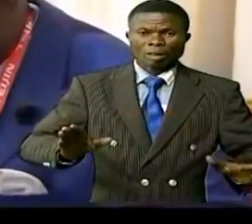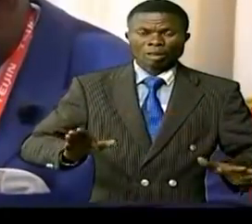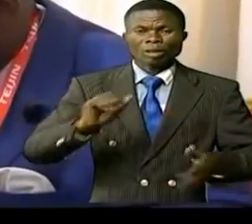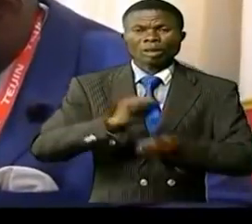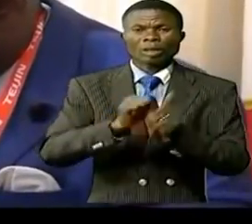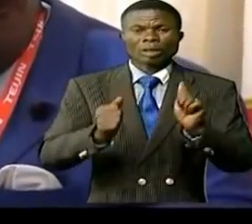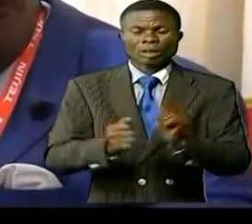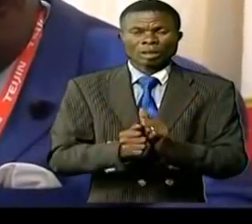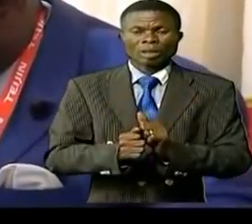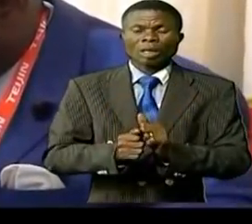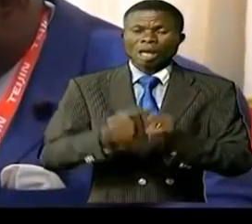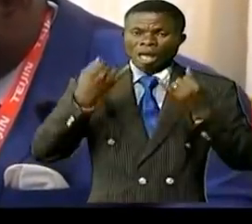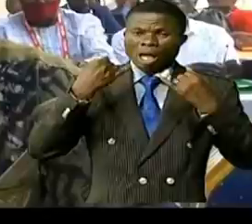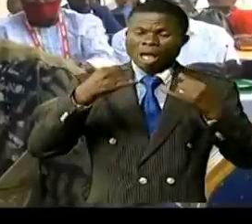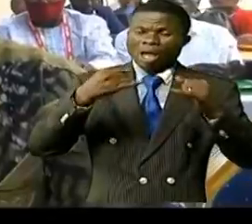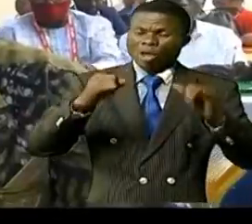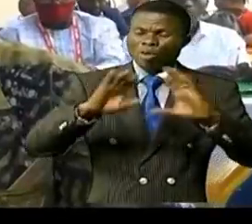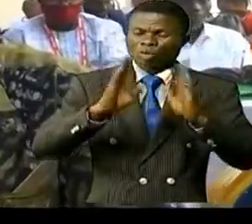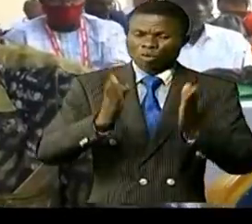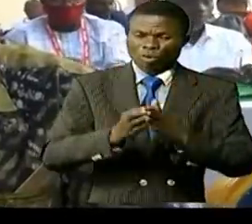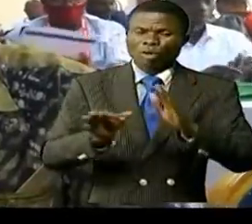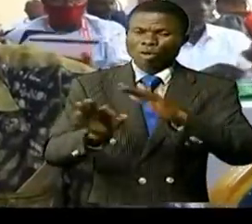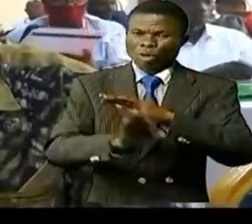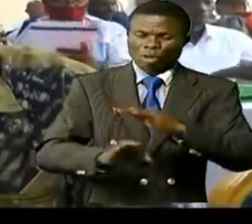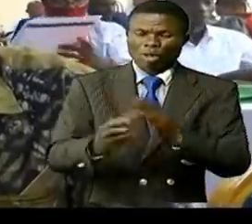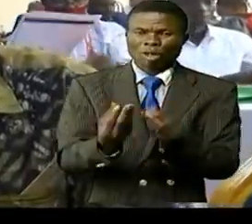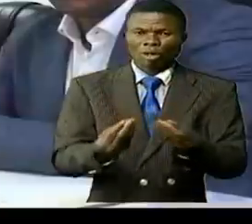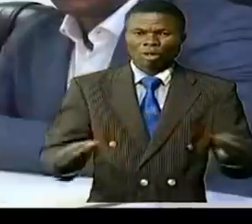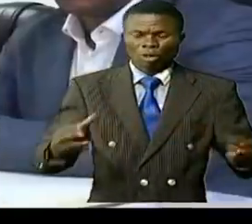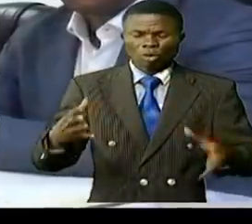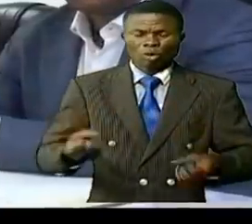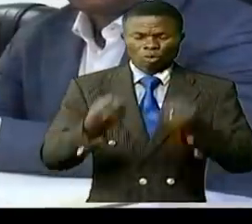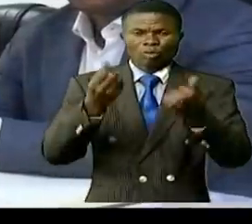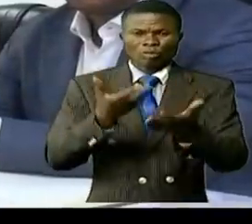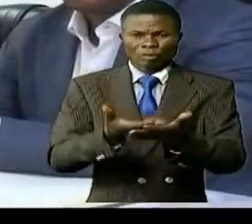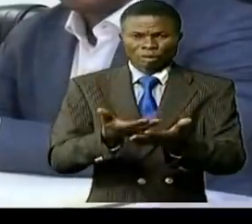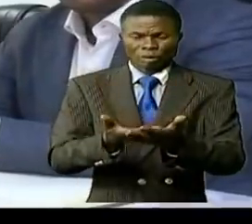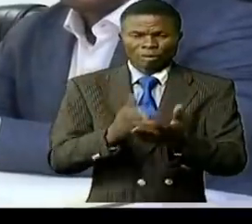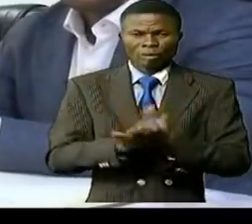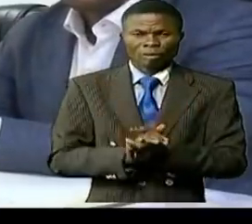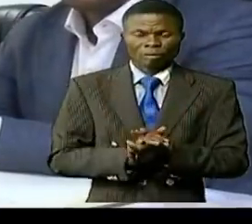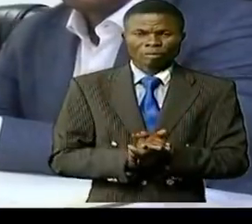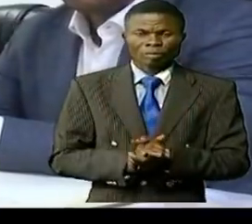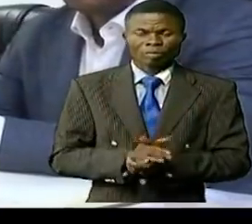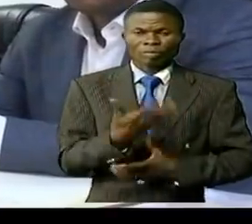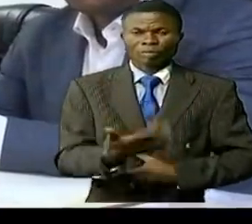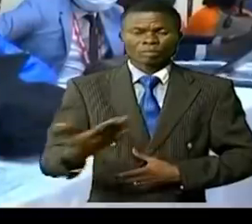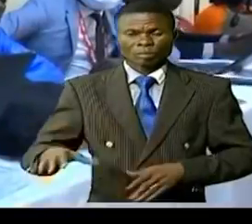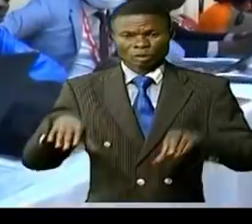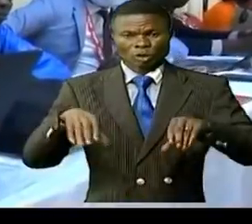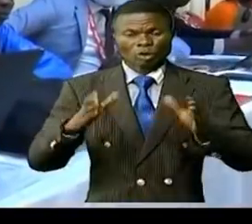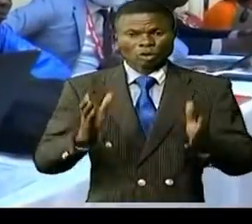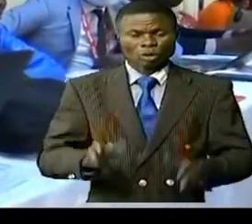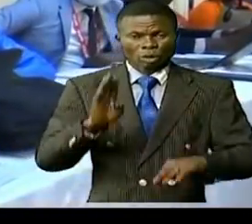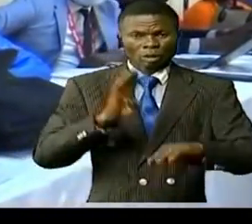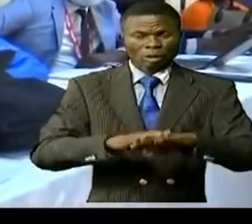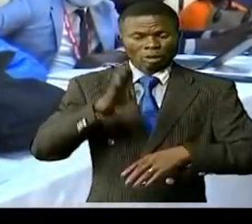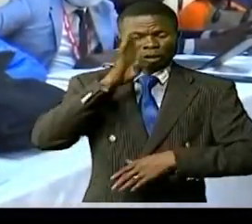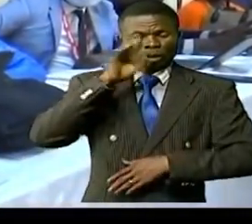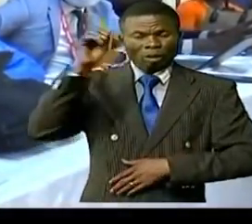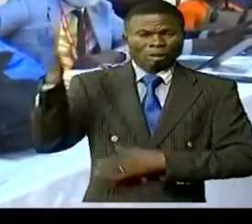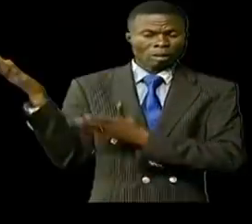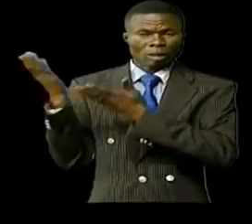les bases des résultats attendus. Les patrimoines congolais qui séjournent en Belgique vont